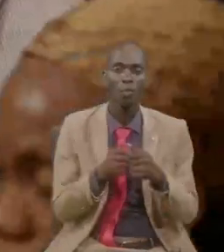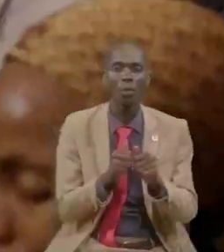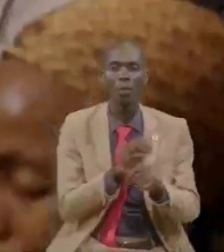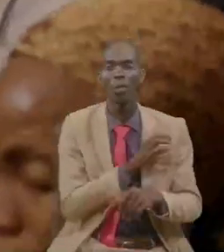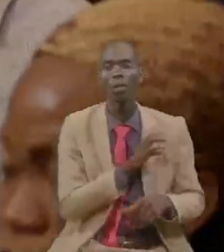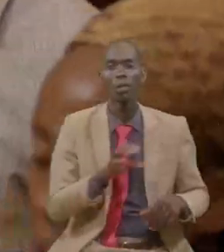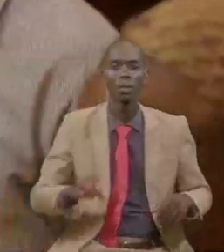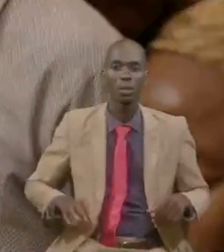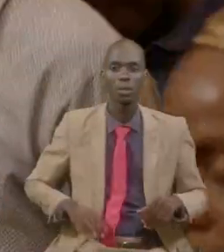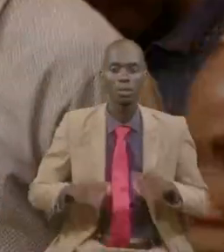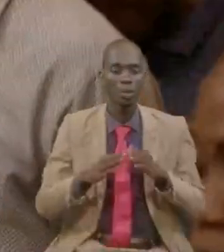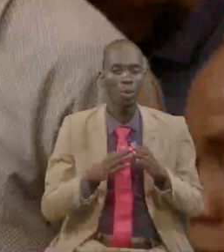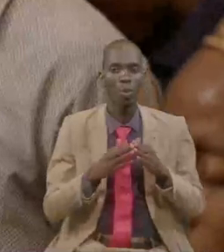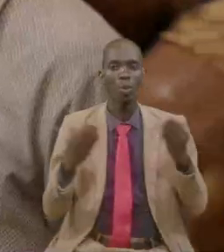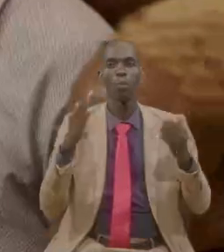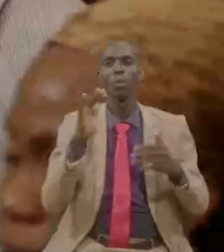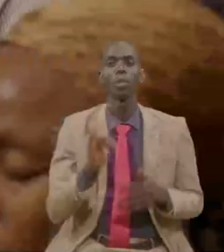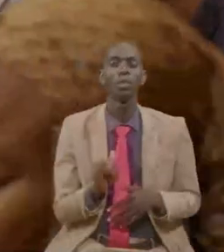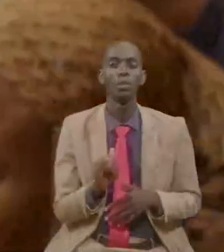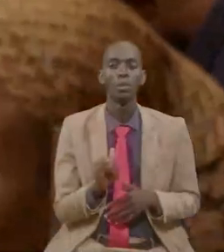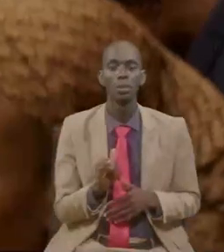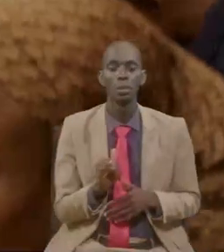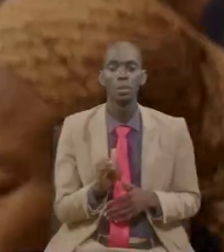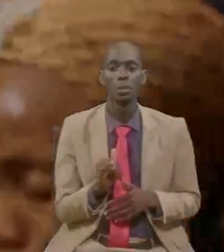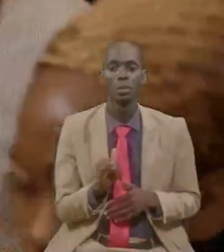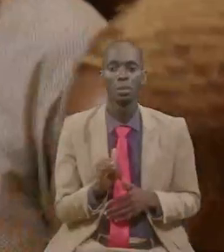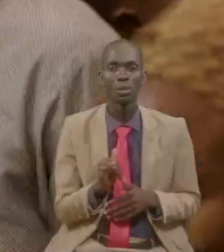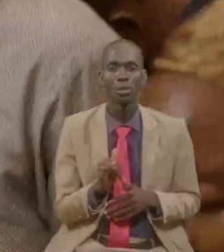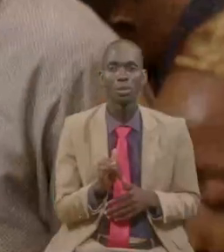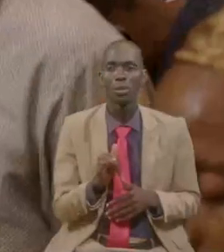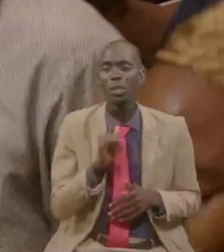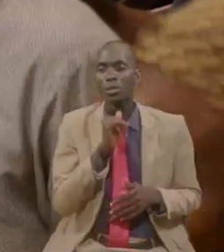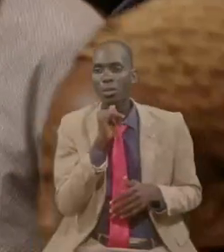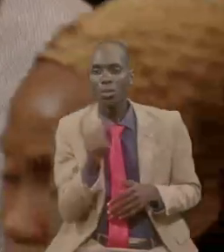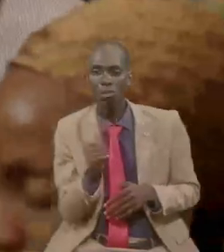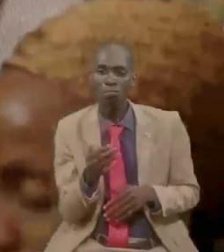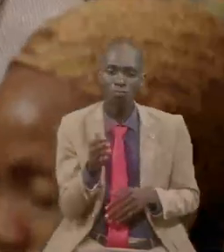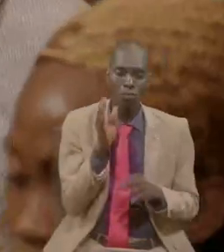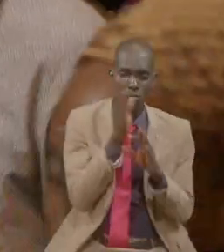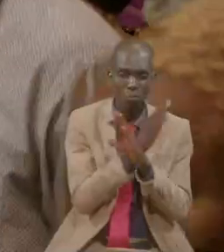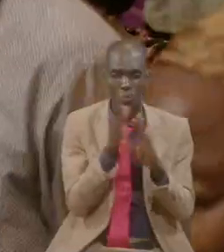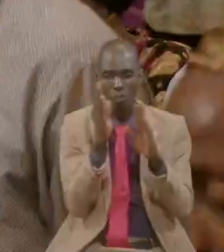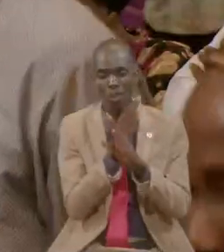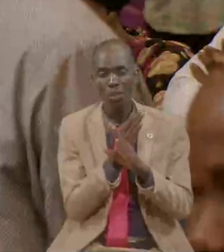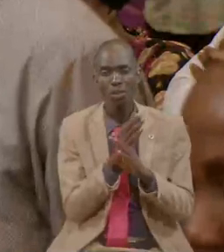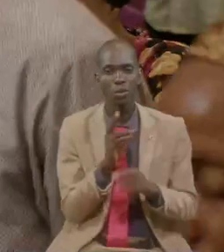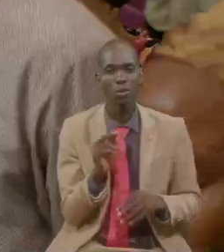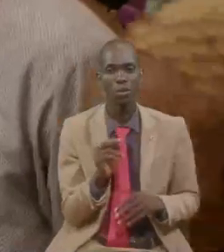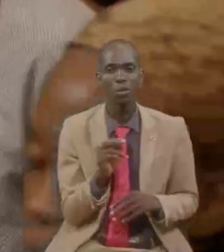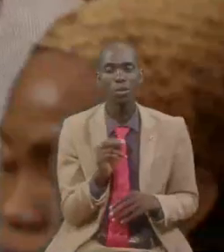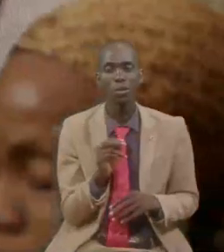que vous avez décidé de suivre Christ avec transparence, sans